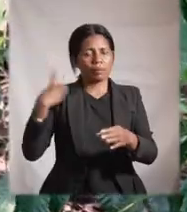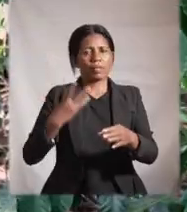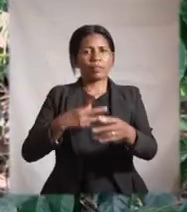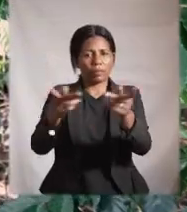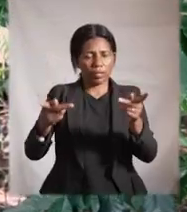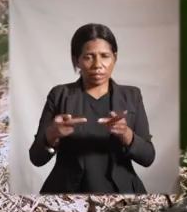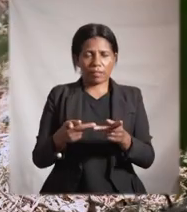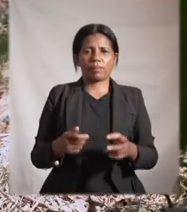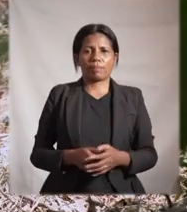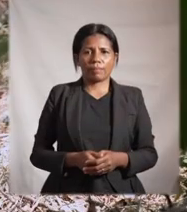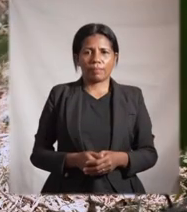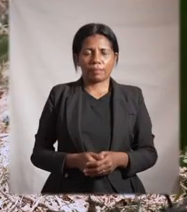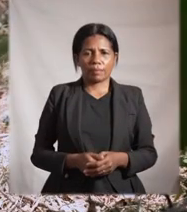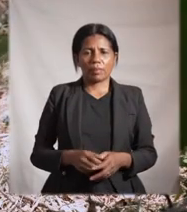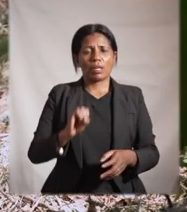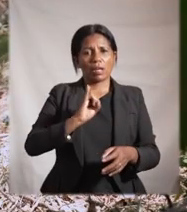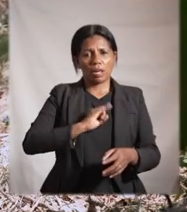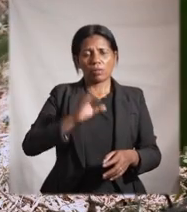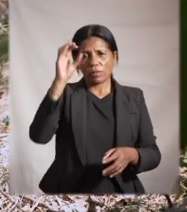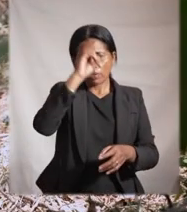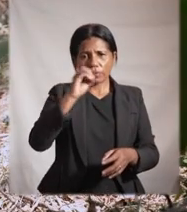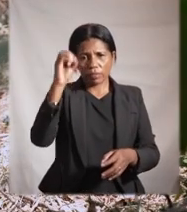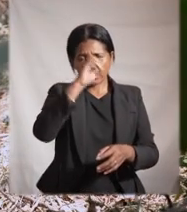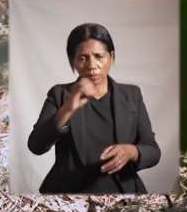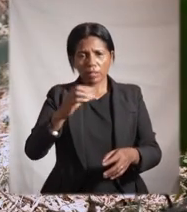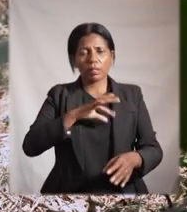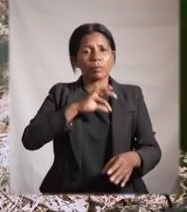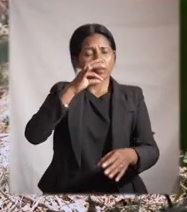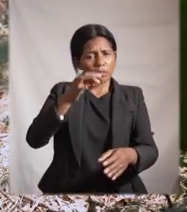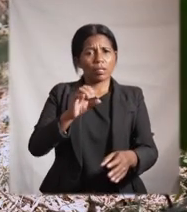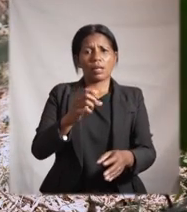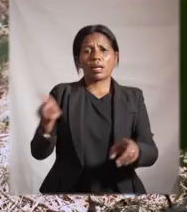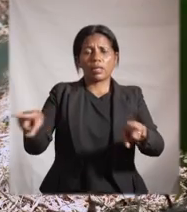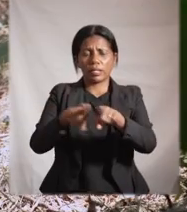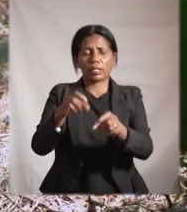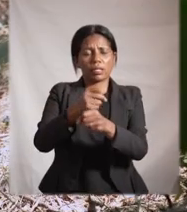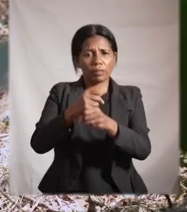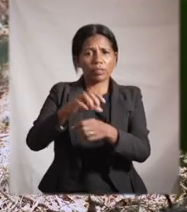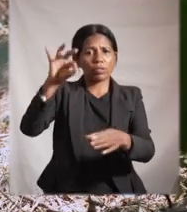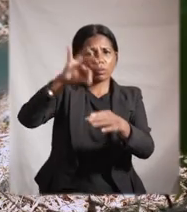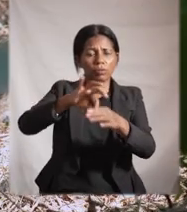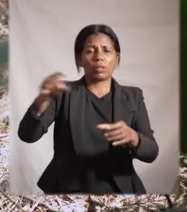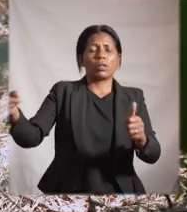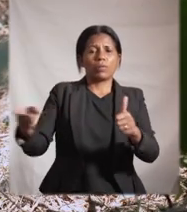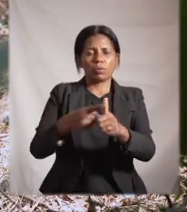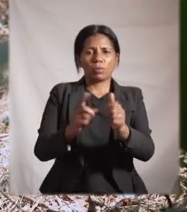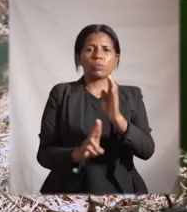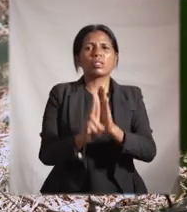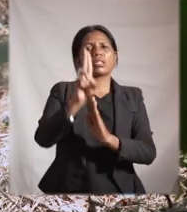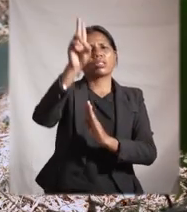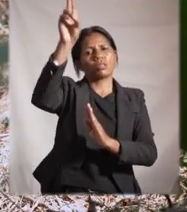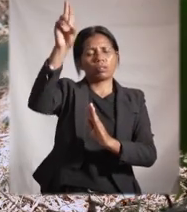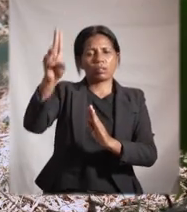lara. How observan ya beneficio ne mak ane sam, kafe ne hahu se kura fu, husik nar naru